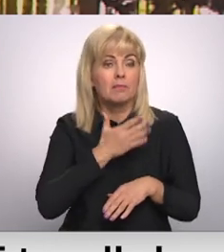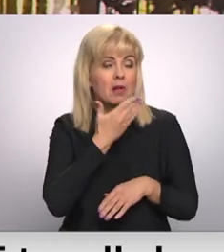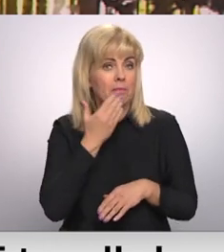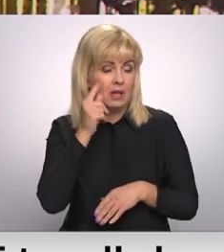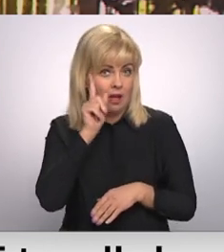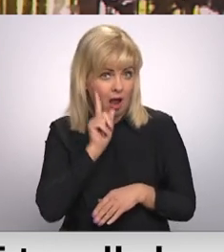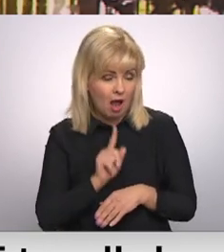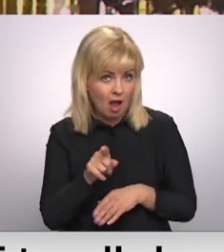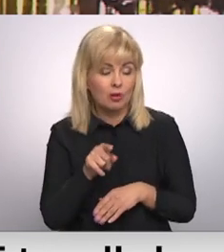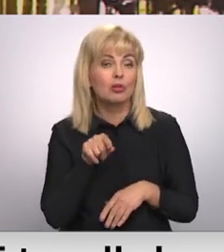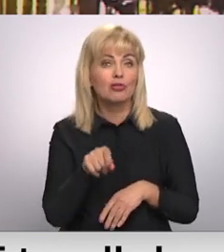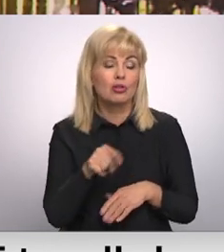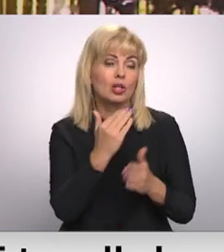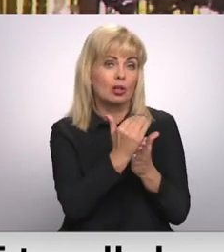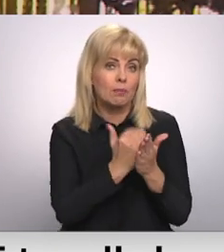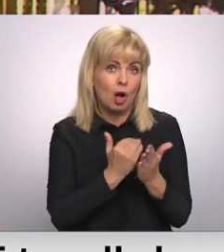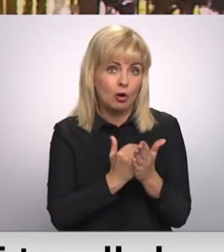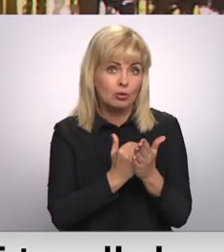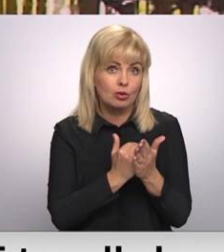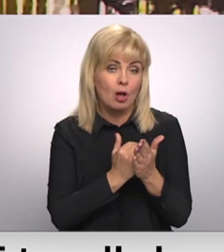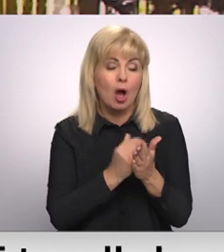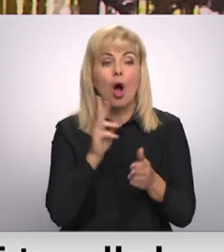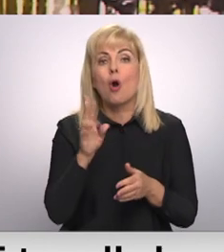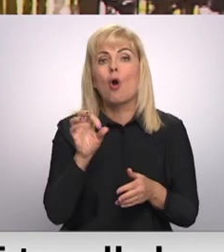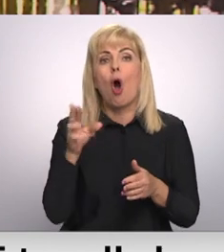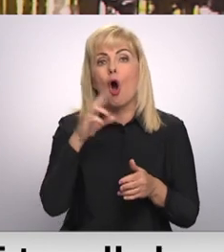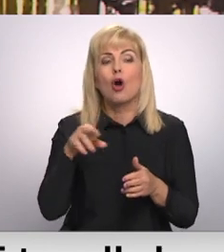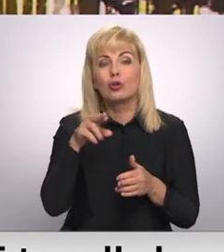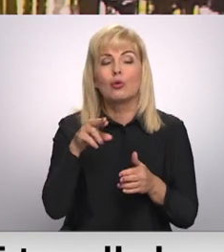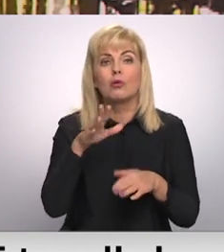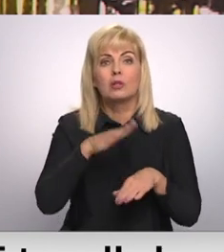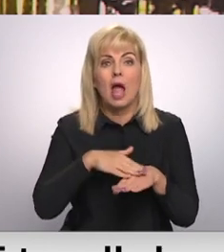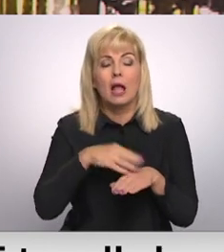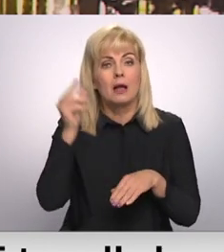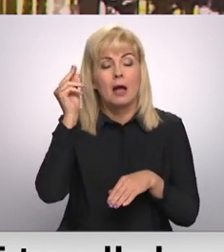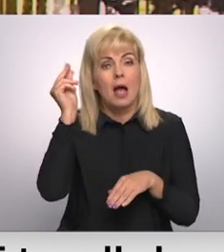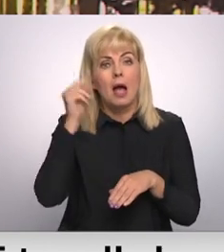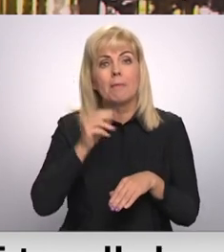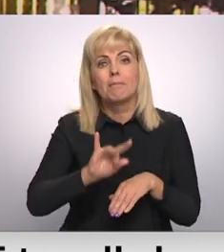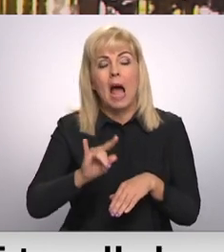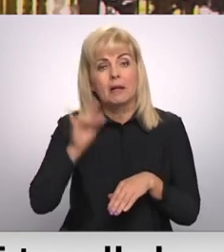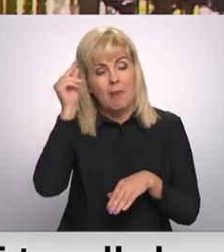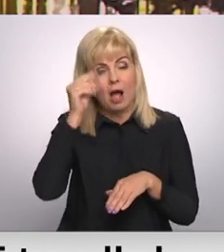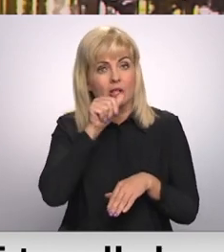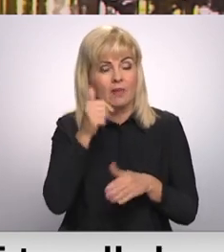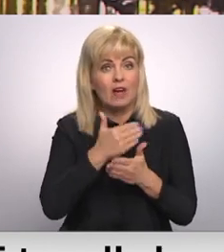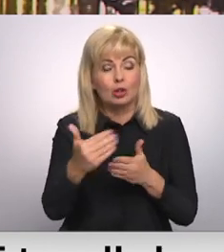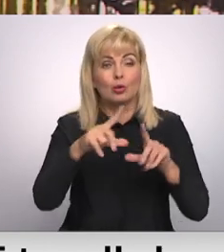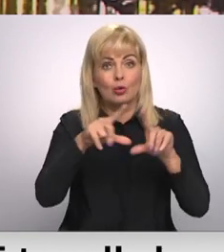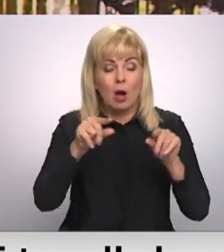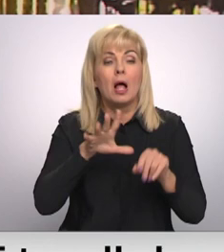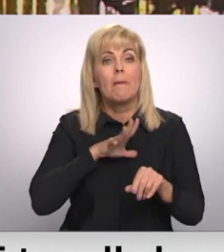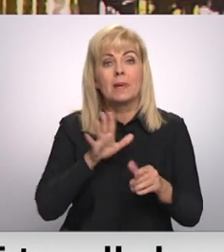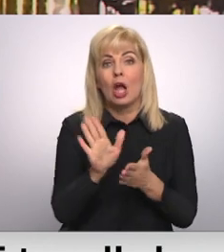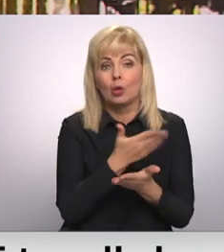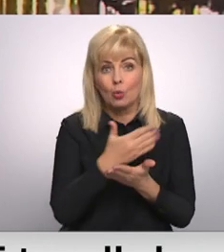neērtības. Tikai šīs programmas koda dēļ bērns nav varējis mācības turpināt izvēlētajā skolā, kaut arī nokārtojas visus